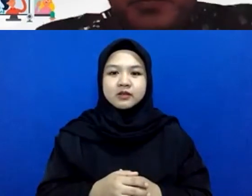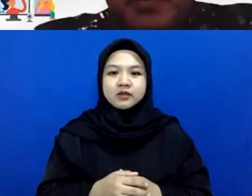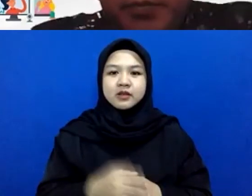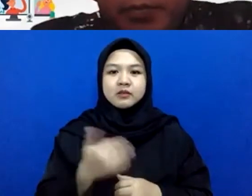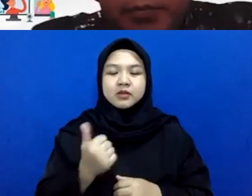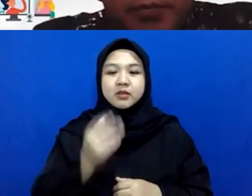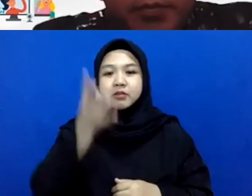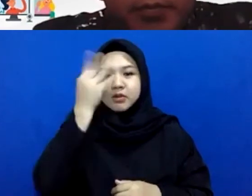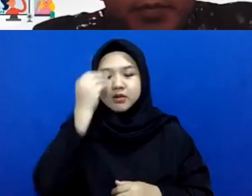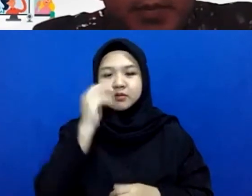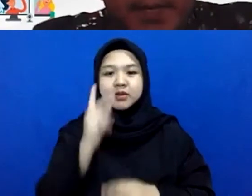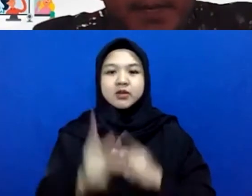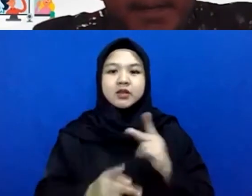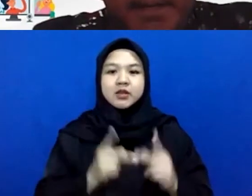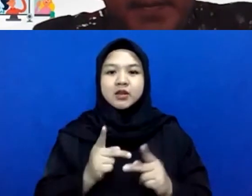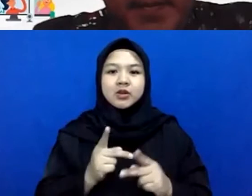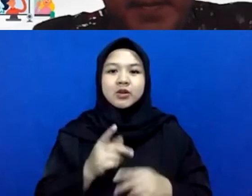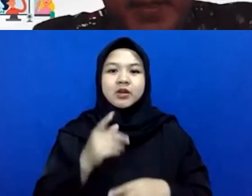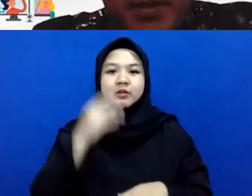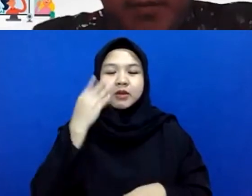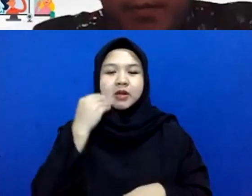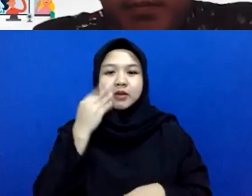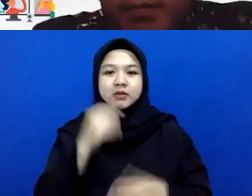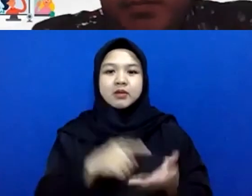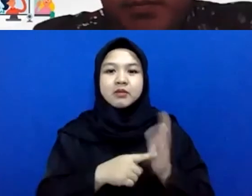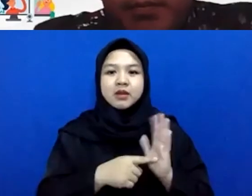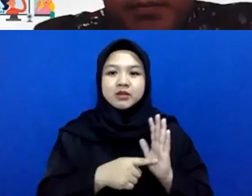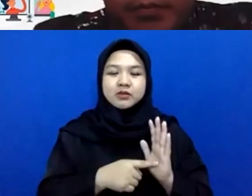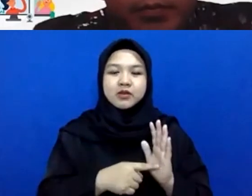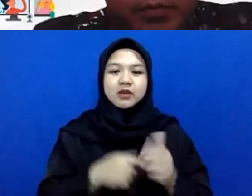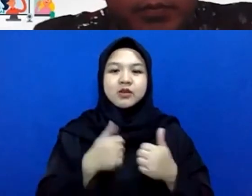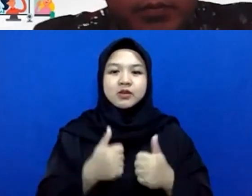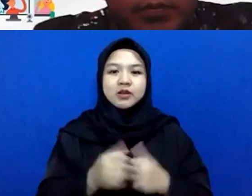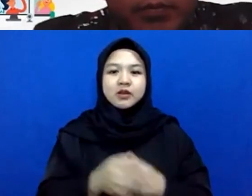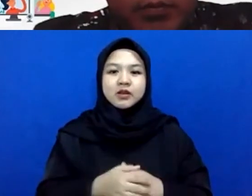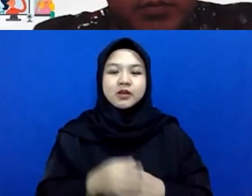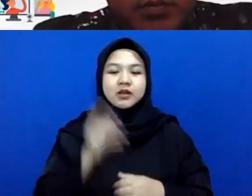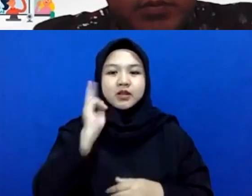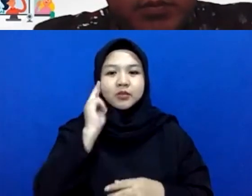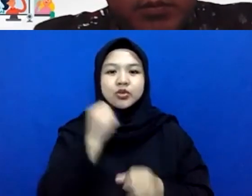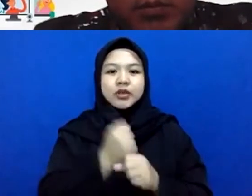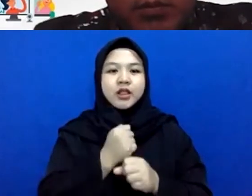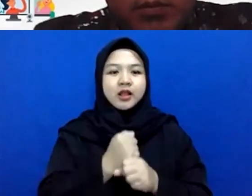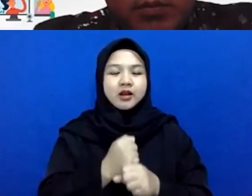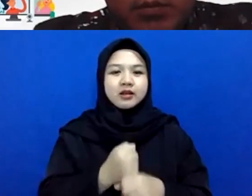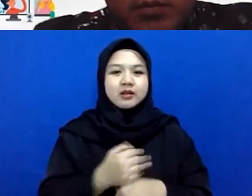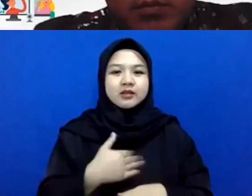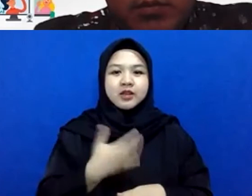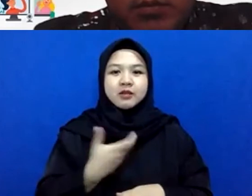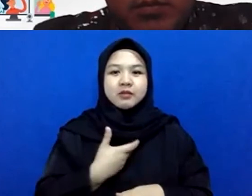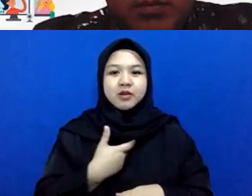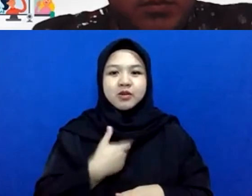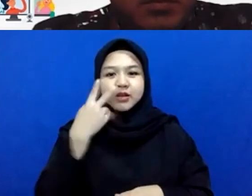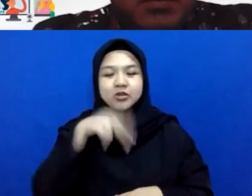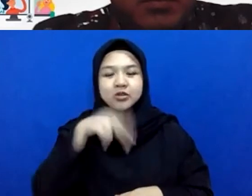ya kondisi yang dialami oleh mahasiswa gitu. Ya. Oke, ke Bu Gilang. Saya ingin menanyakan lebih kepada supervisi